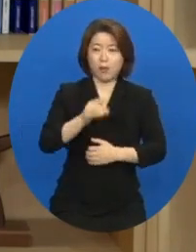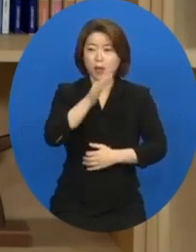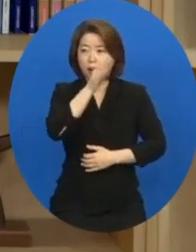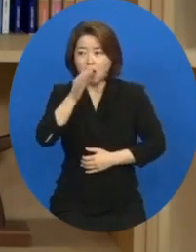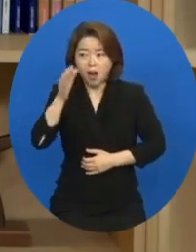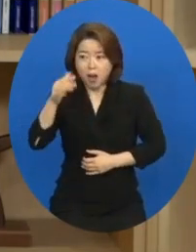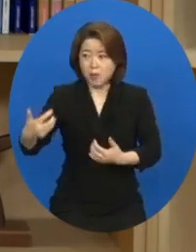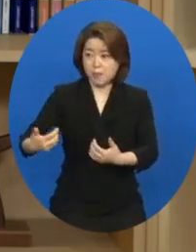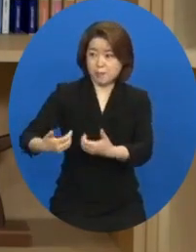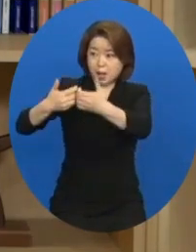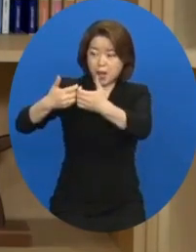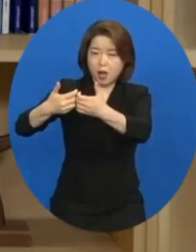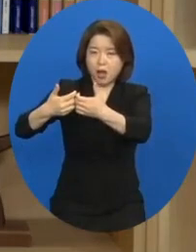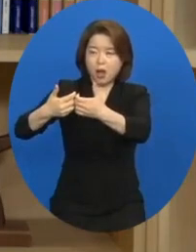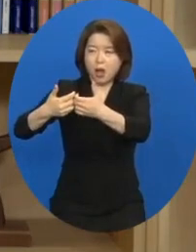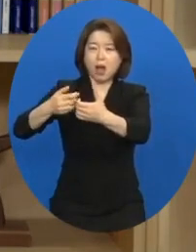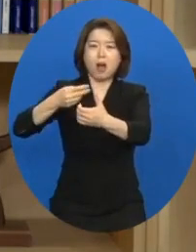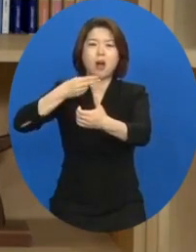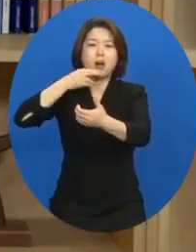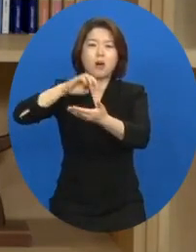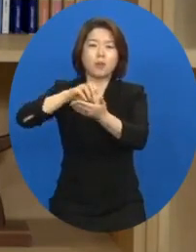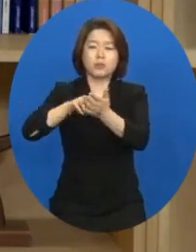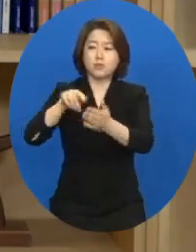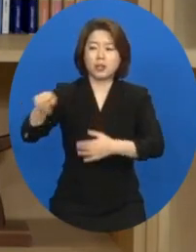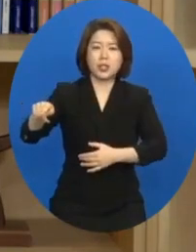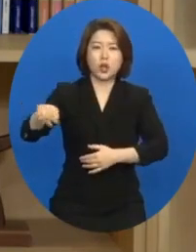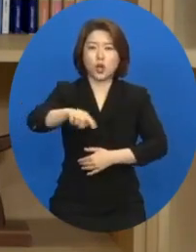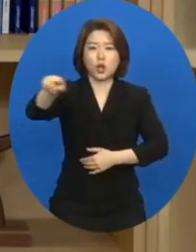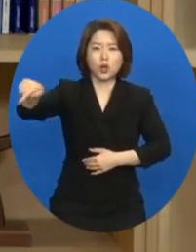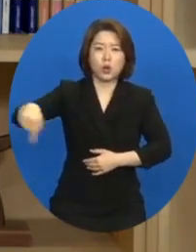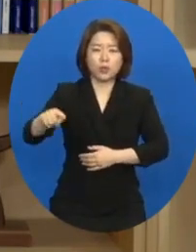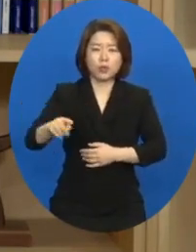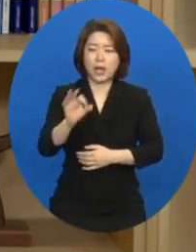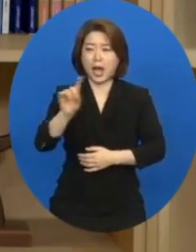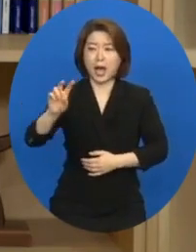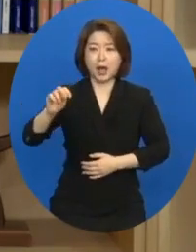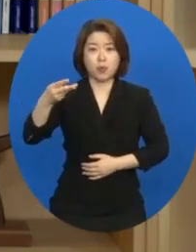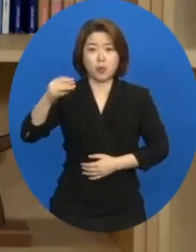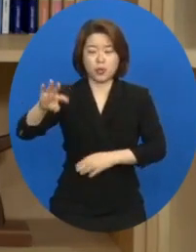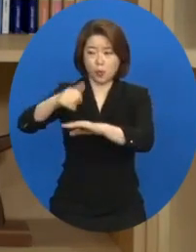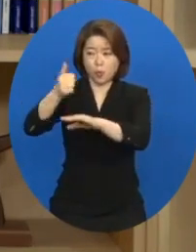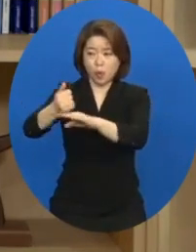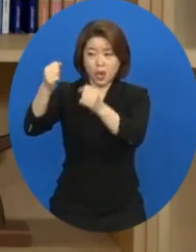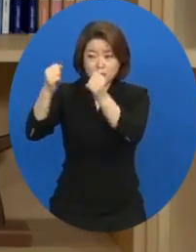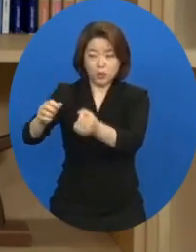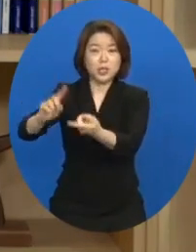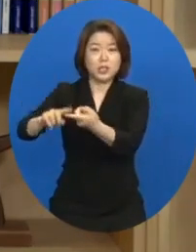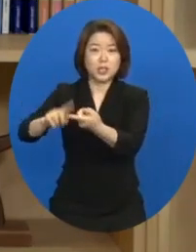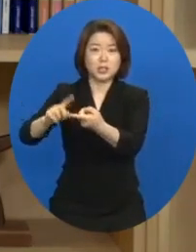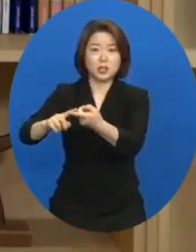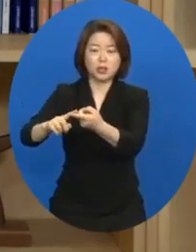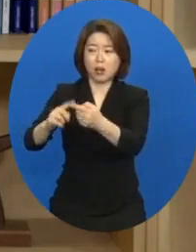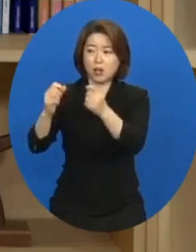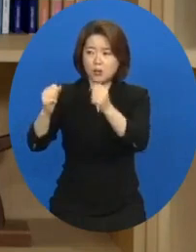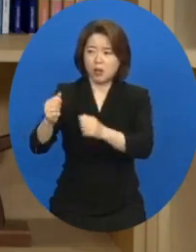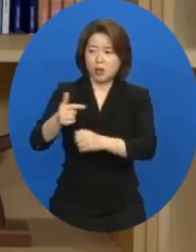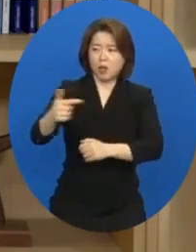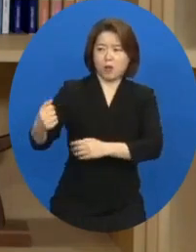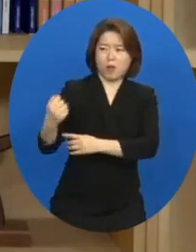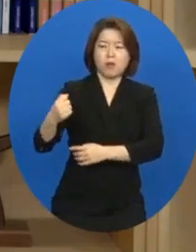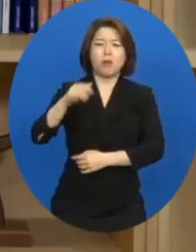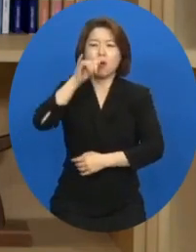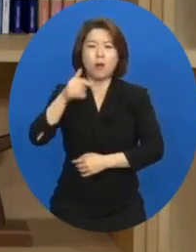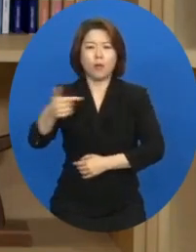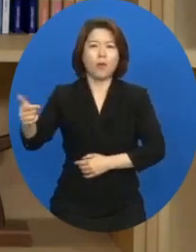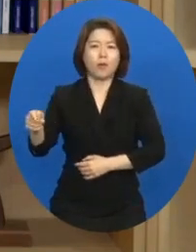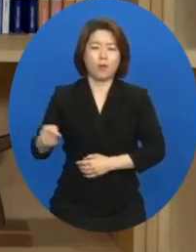맞대결을 할 수도 없을 만큼 그들에게 있어서는 그 아모리 왕 의 존재 자체가 너무나 커 보였습니다